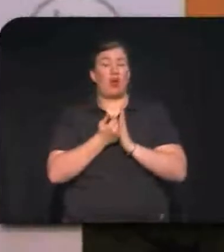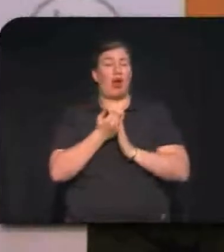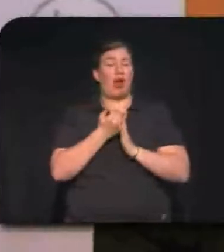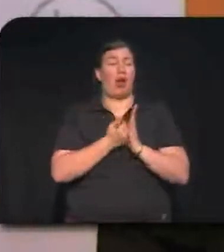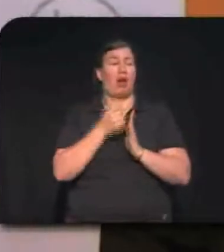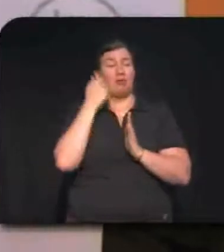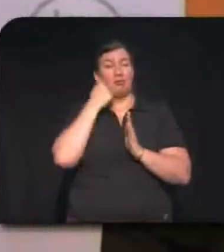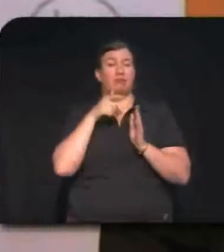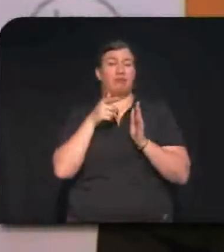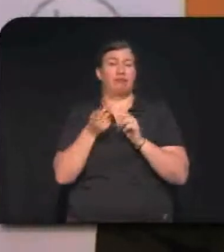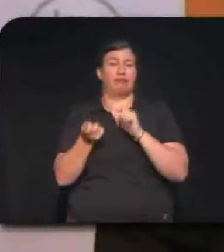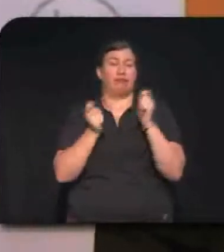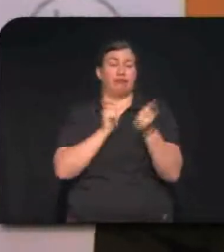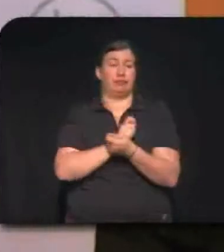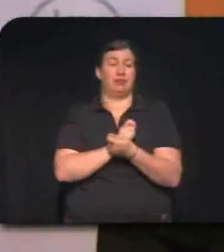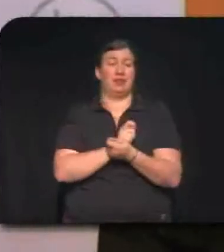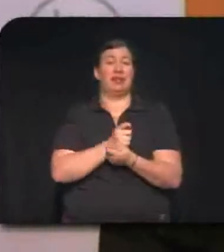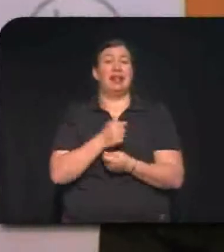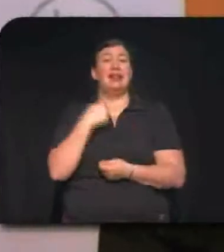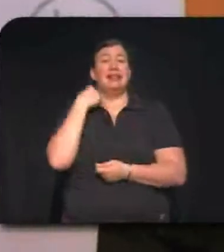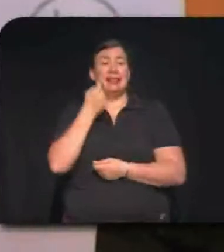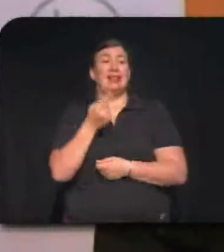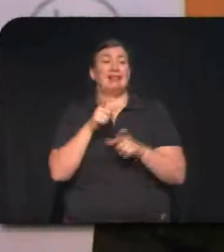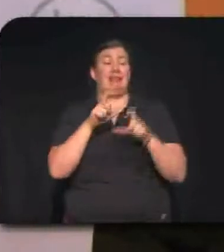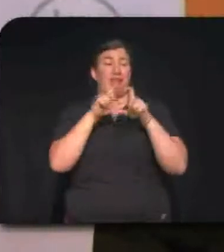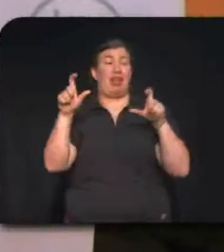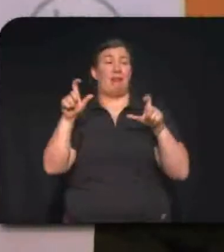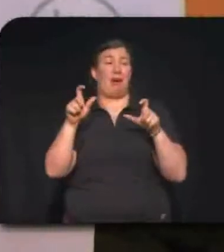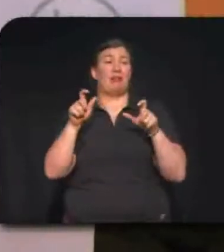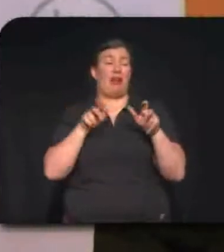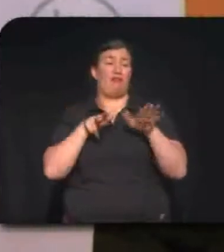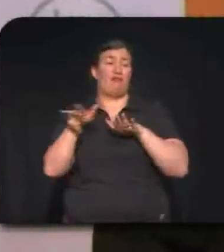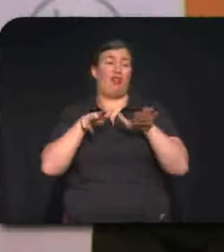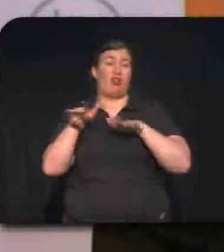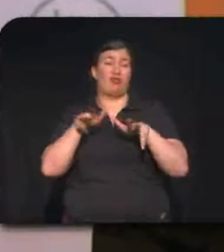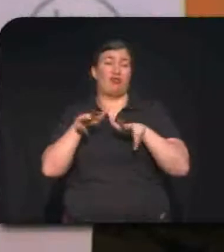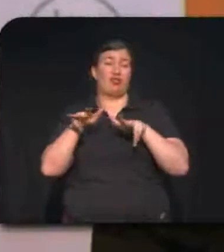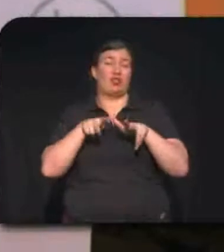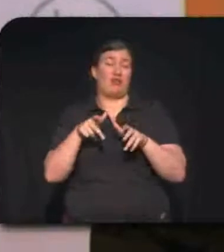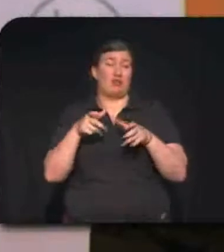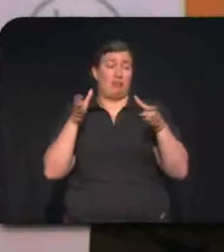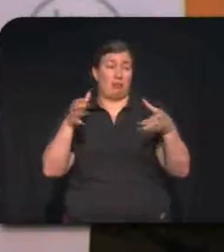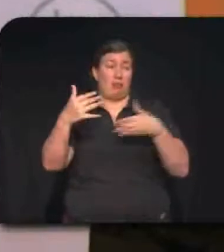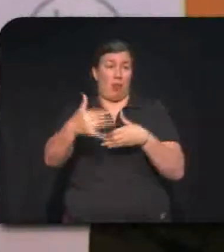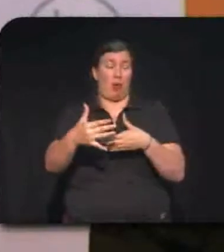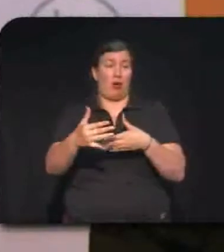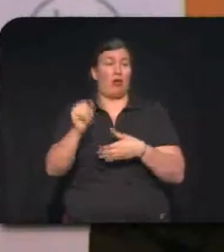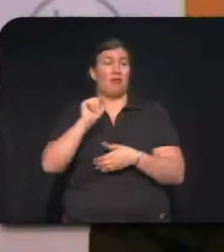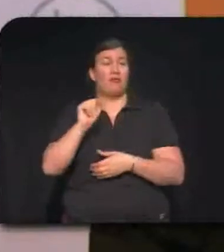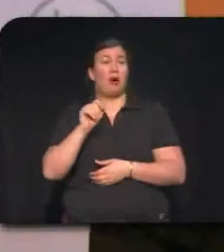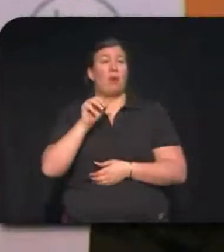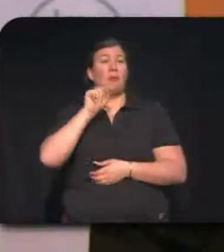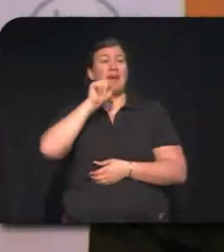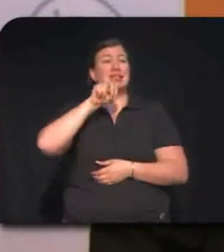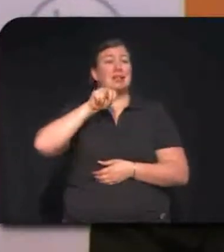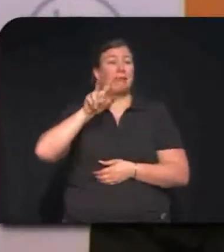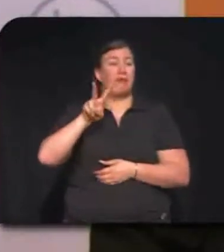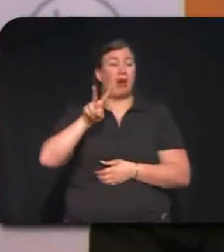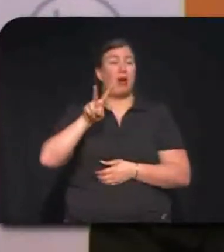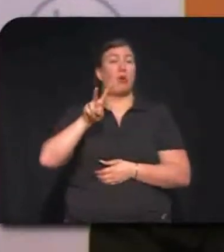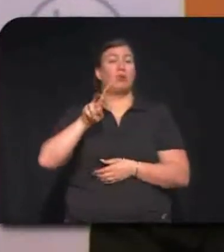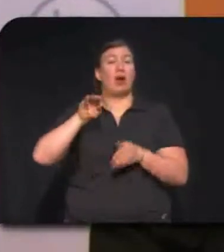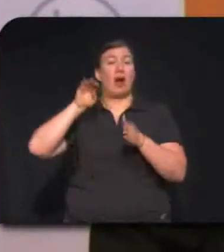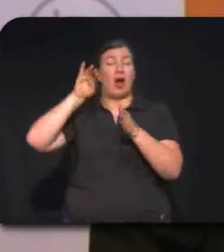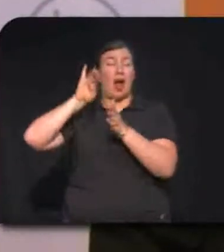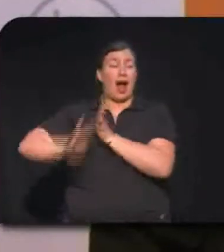der Wirtschaftsblock wird als nächster Themenblock behandelt Begründung der wirtschaftsblog ist durch die SMV Diskussion ersatzlos entfallen wir hätten sonst